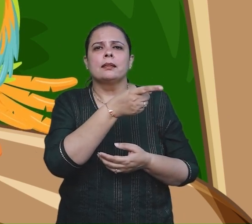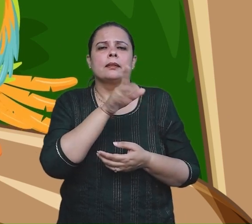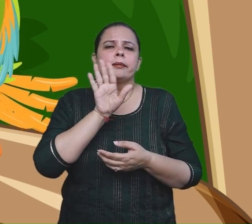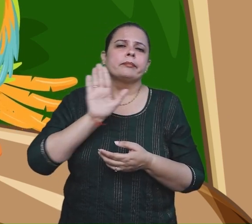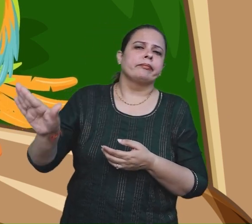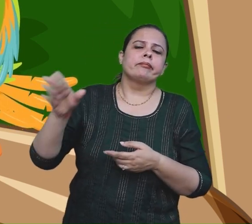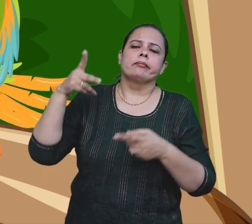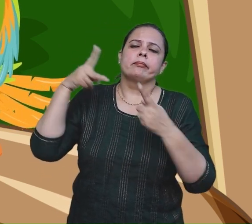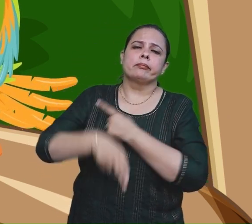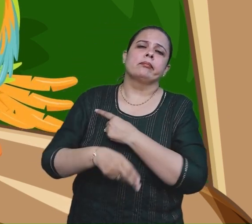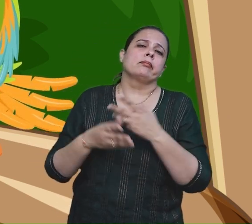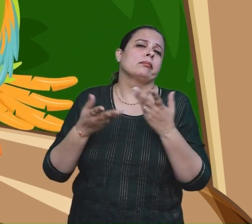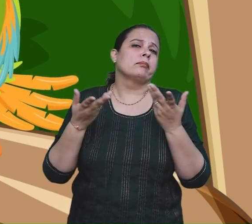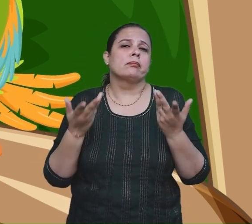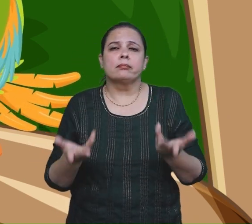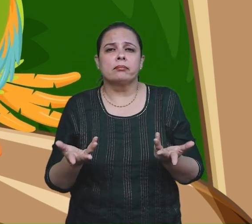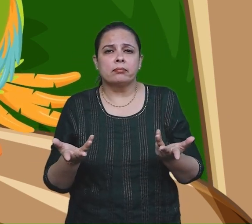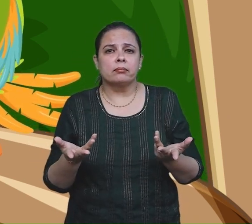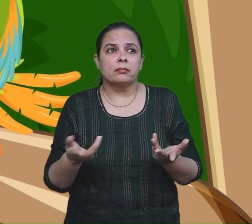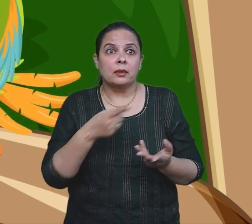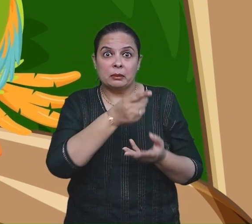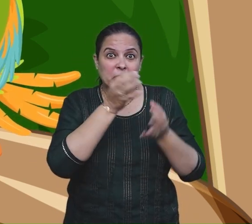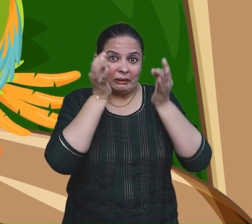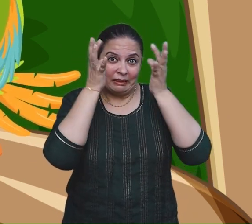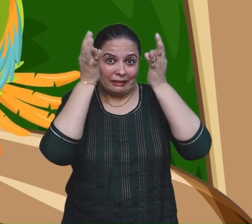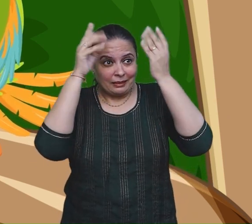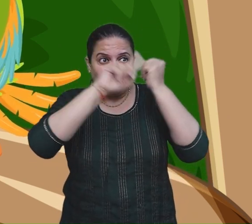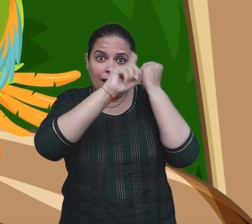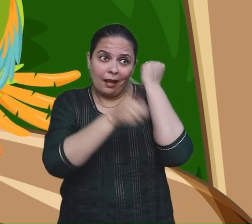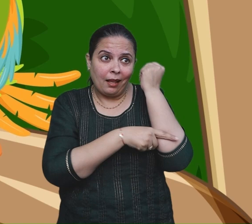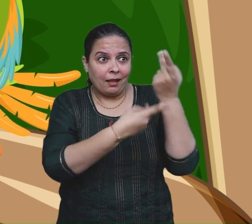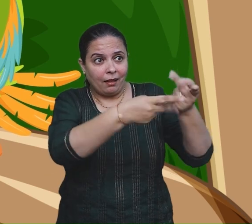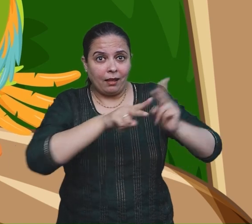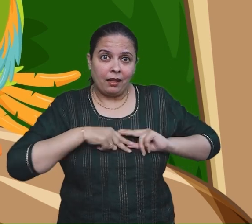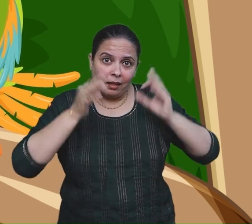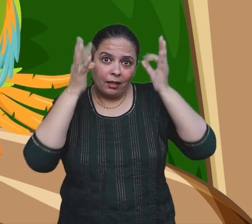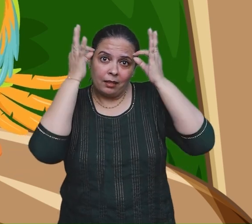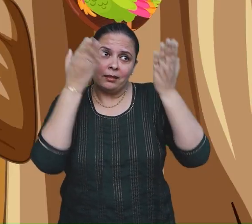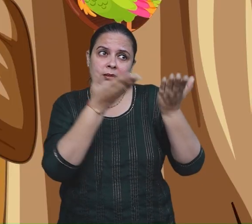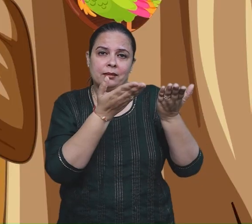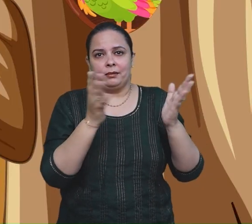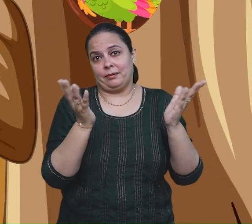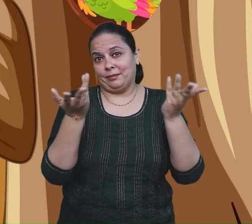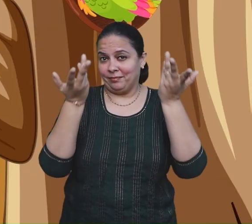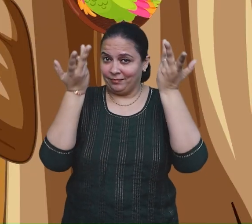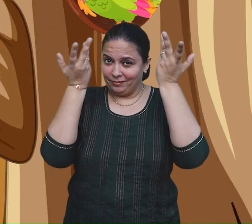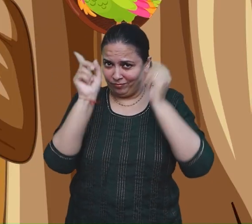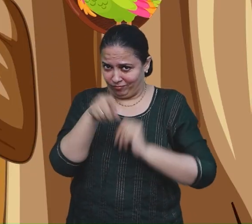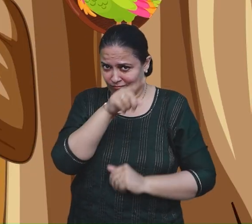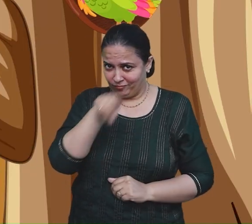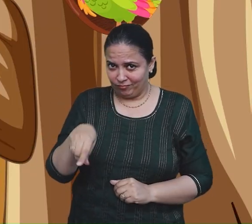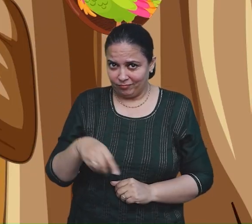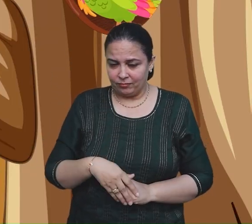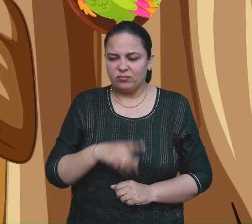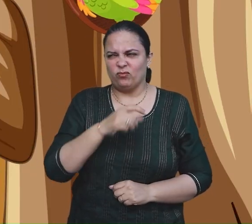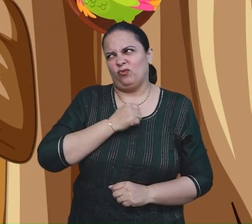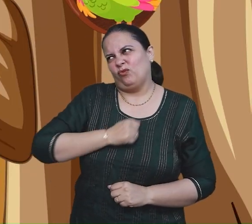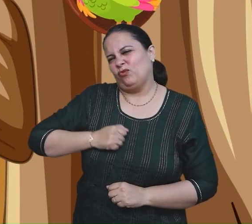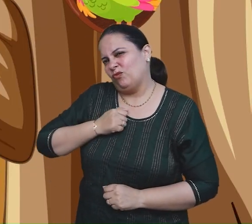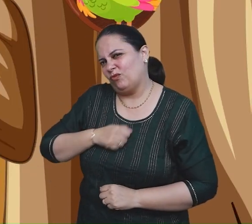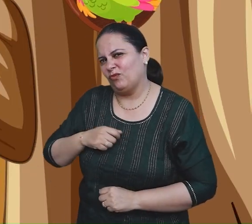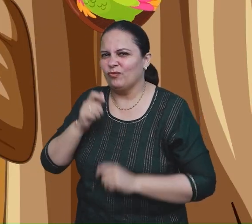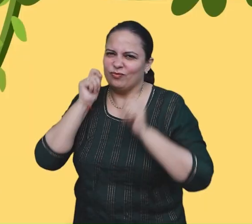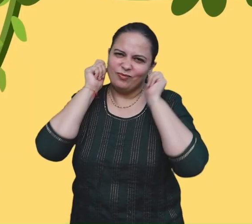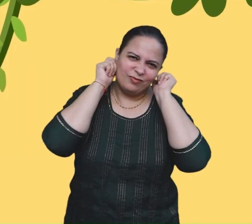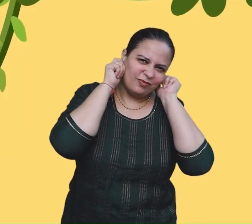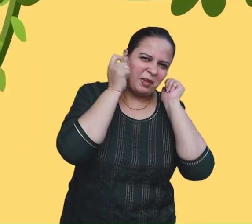गए, अब तुम हम पर गुस्सा हो रहे हो, वाह जी वाह। सॉरी माँ, सॉरी